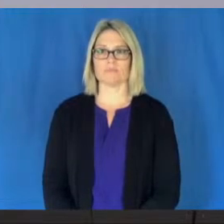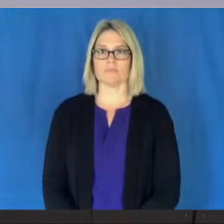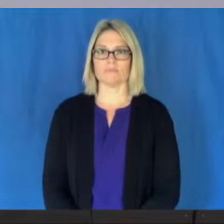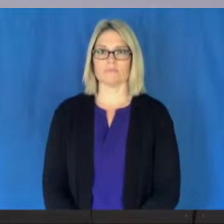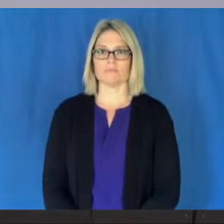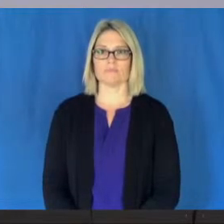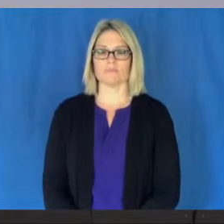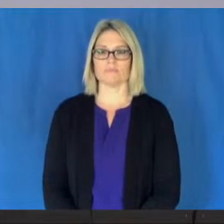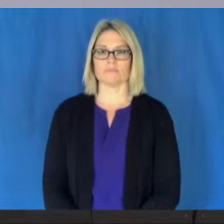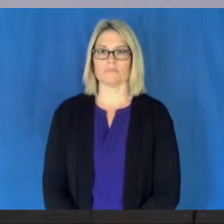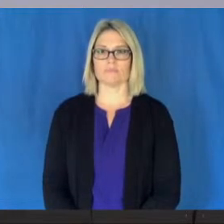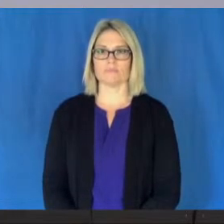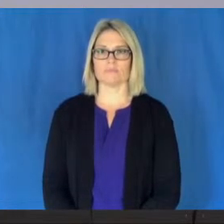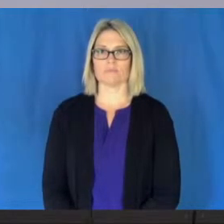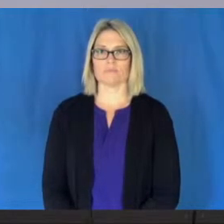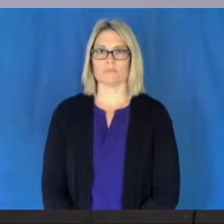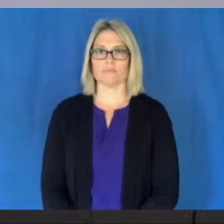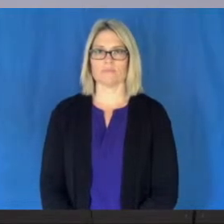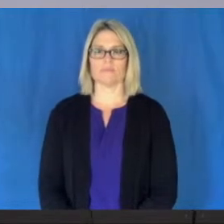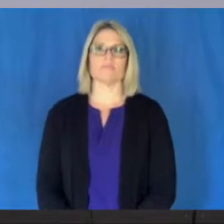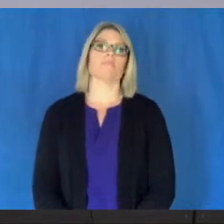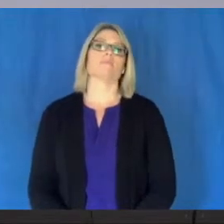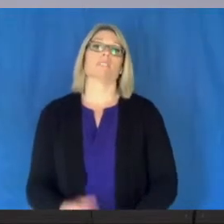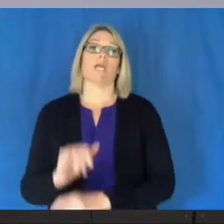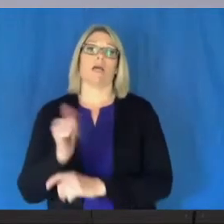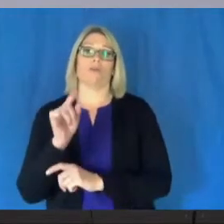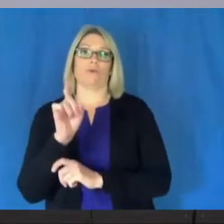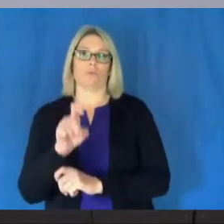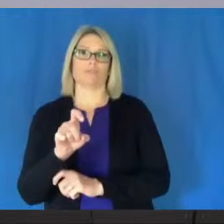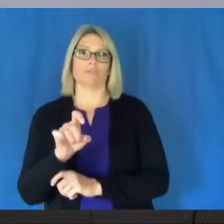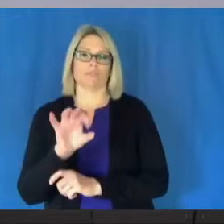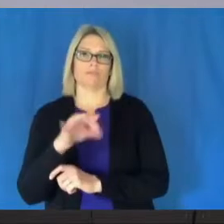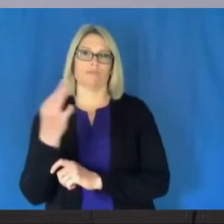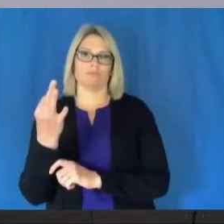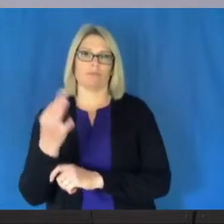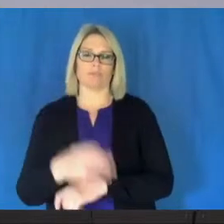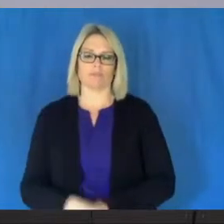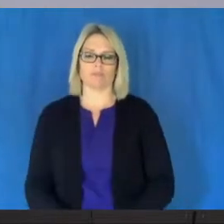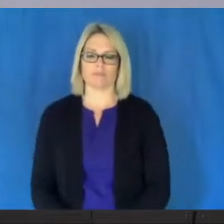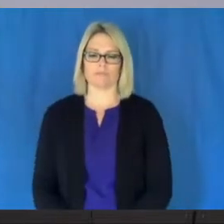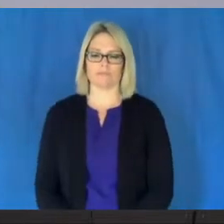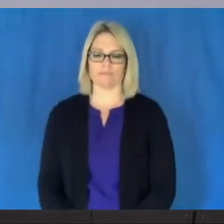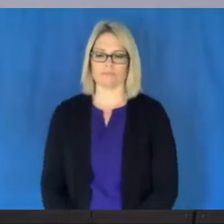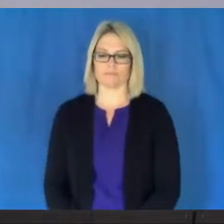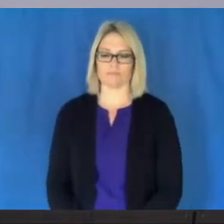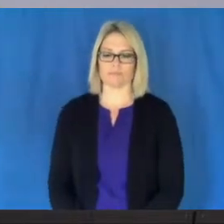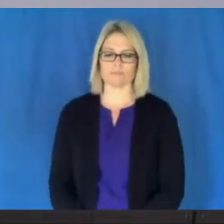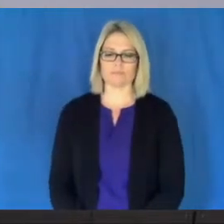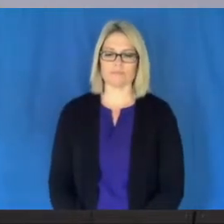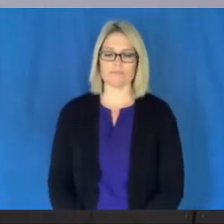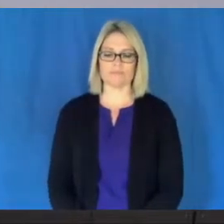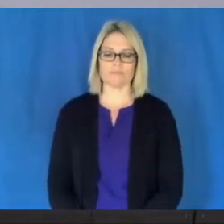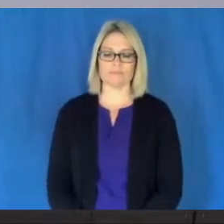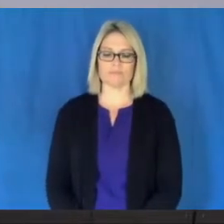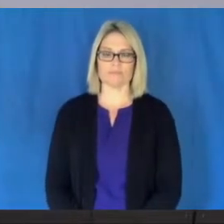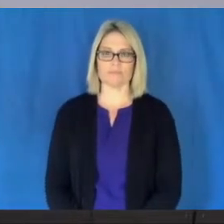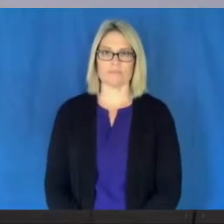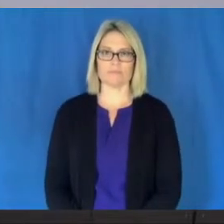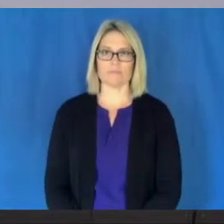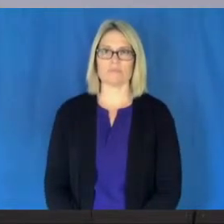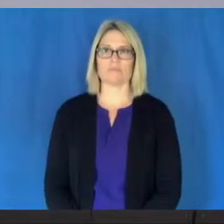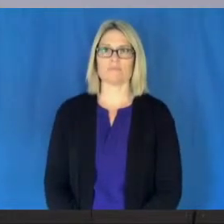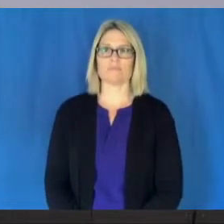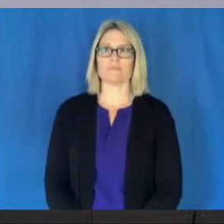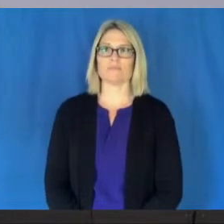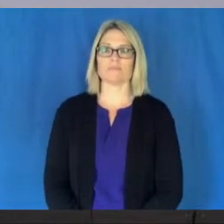Bon, ma prochaine question, c'est par rapport au passeport vaccinal, parce qu'on sait que le gouvernement fédéral travaille sur la création d'un